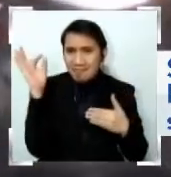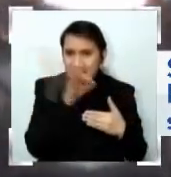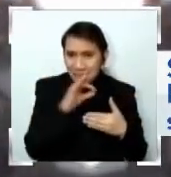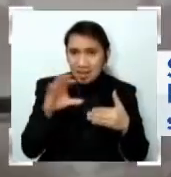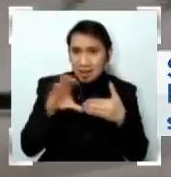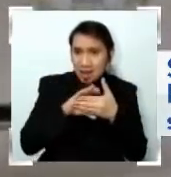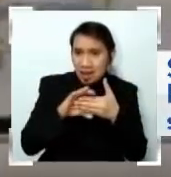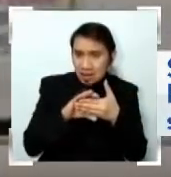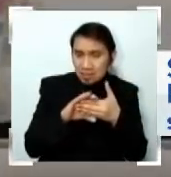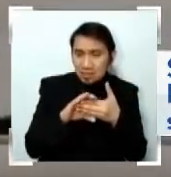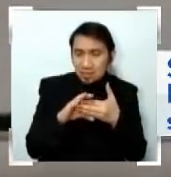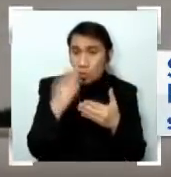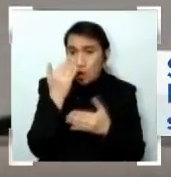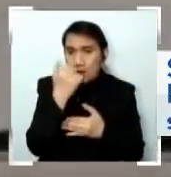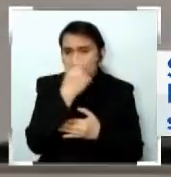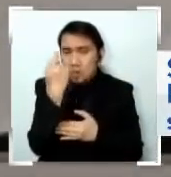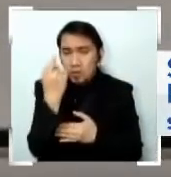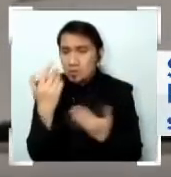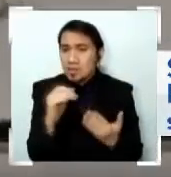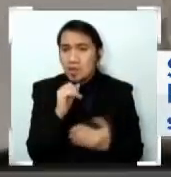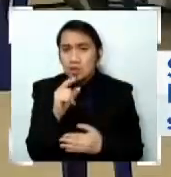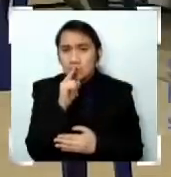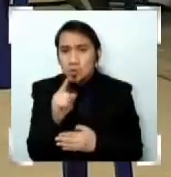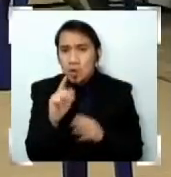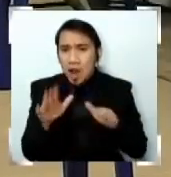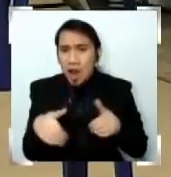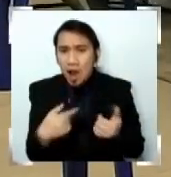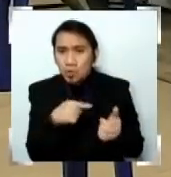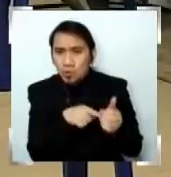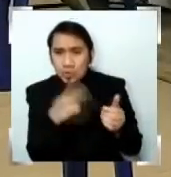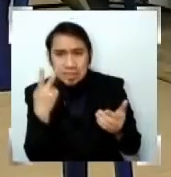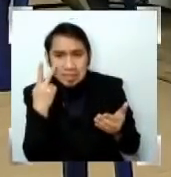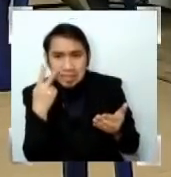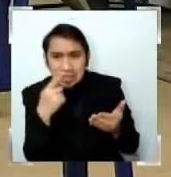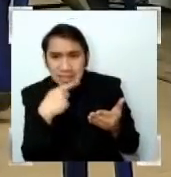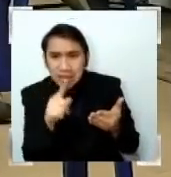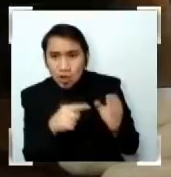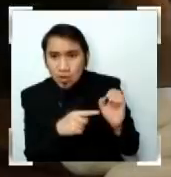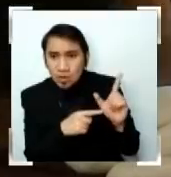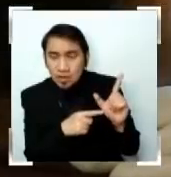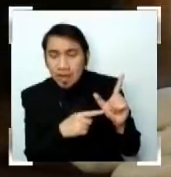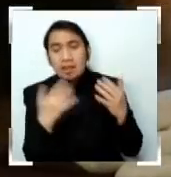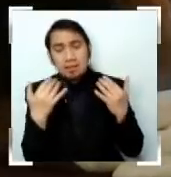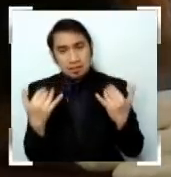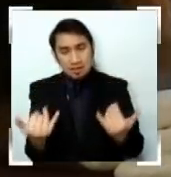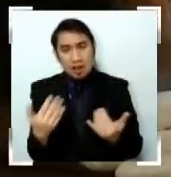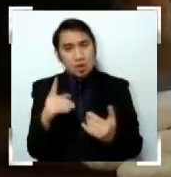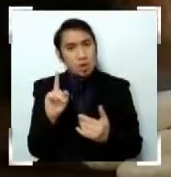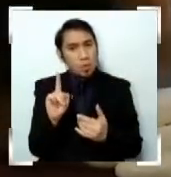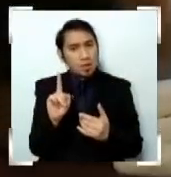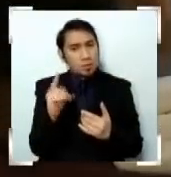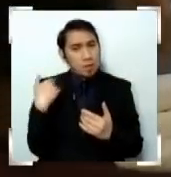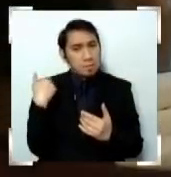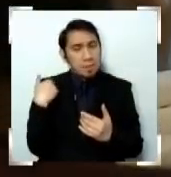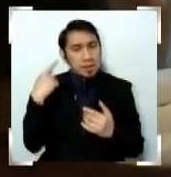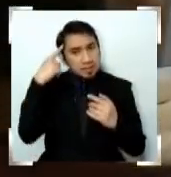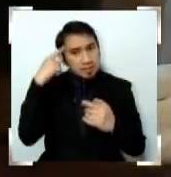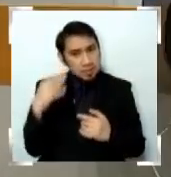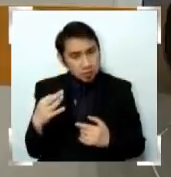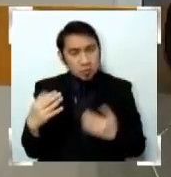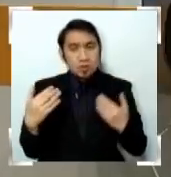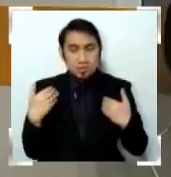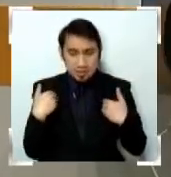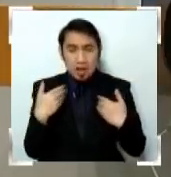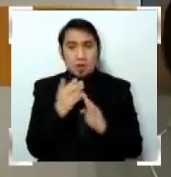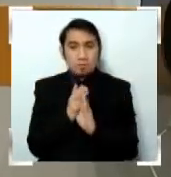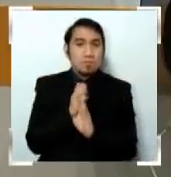tiyak kung paano ang authentication at validation ito. Habang wala pang pasya, ang susunod muna ay ang IATF Resolution 101 noong Pebrero